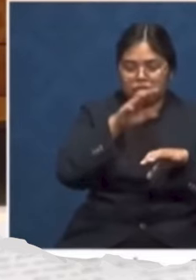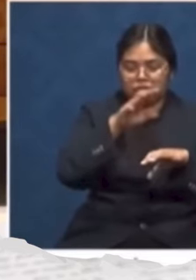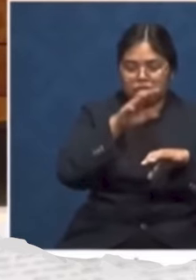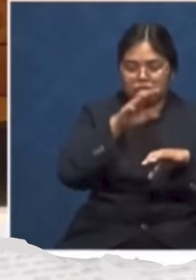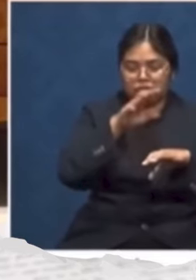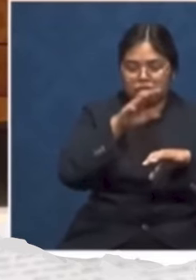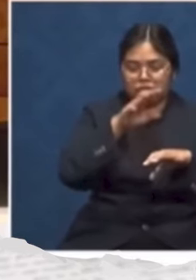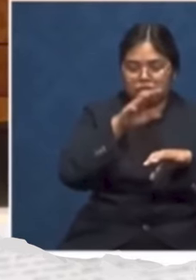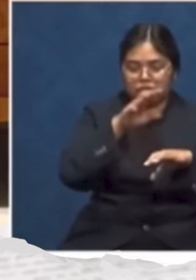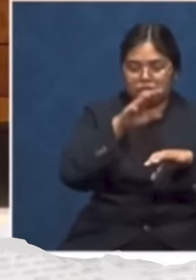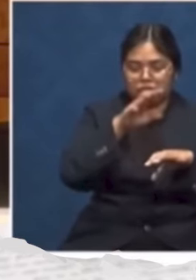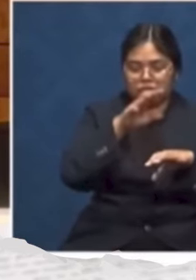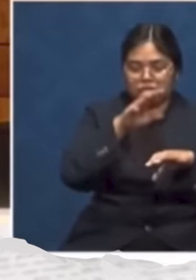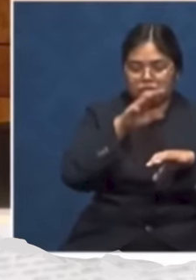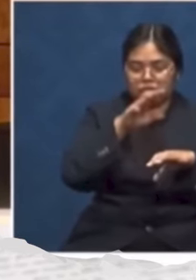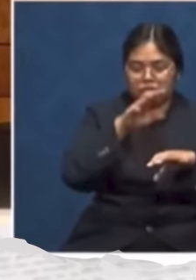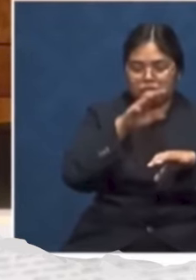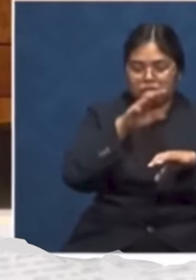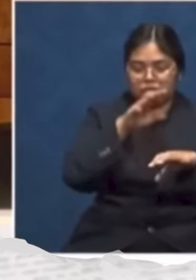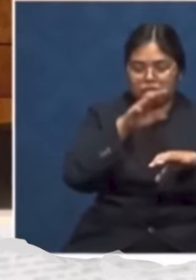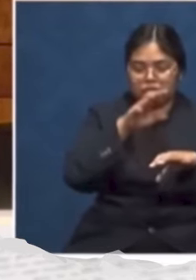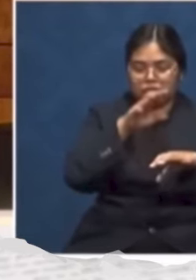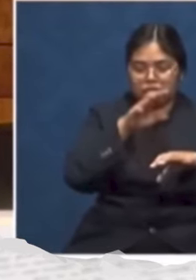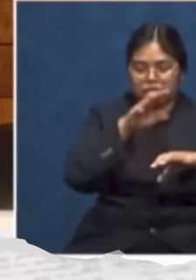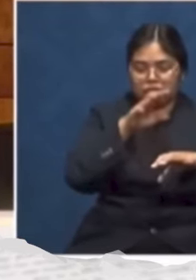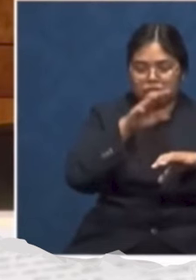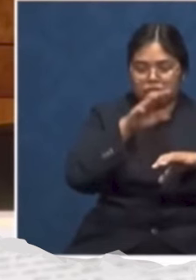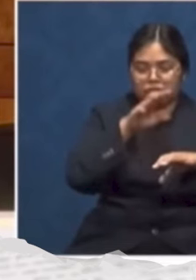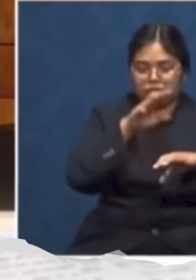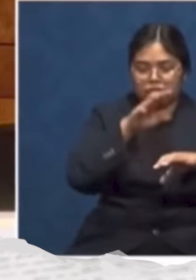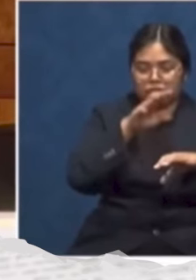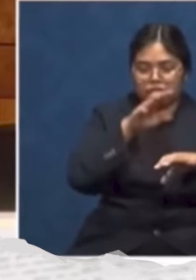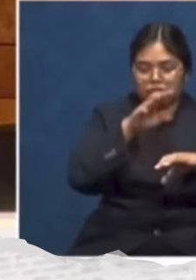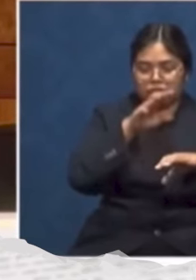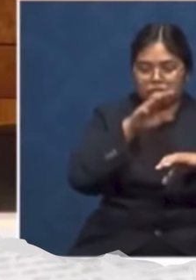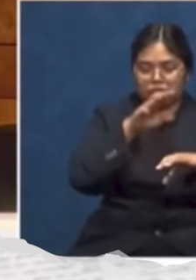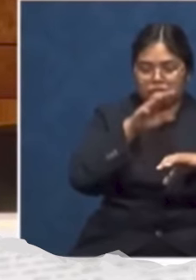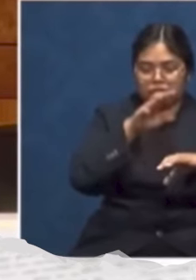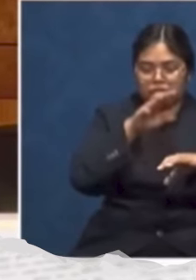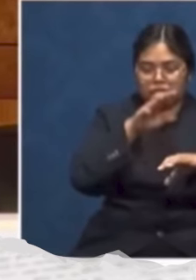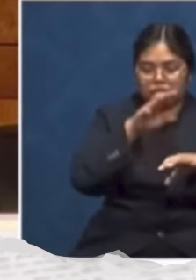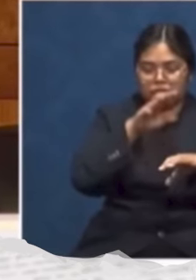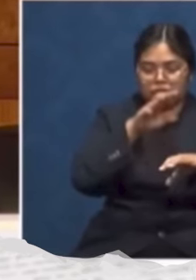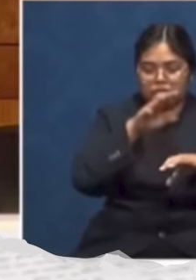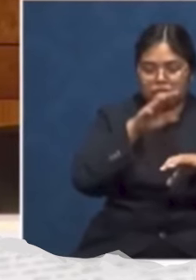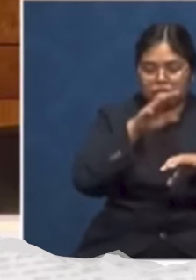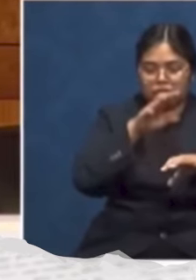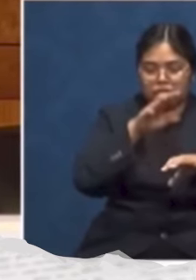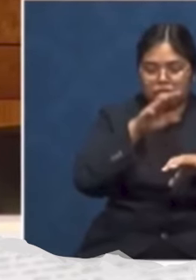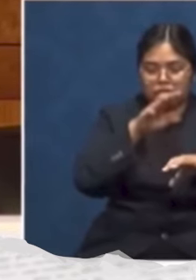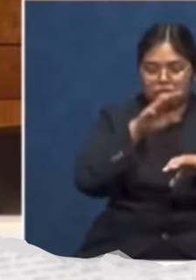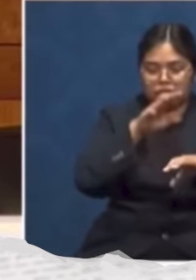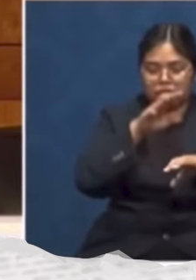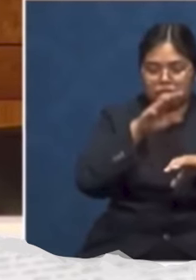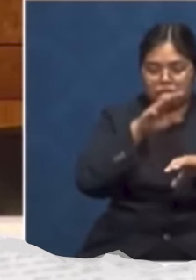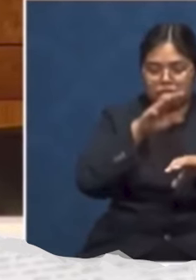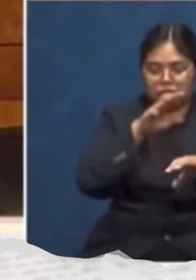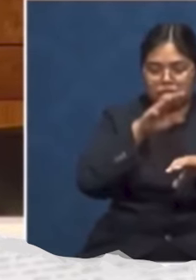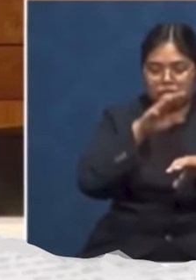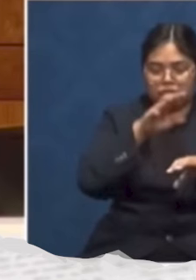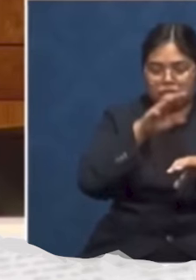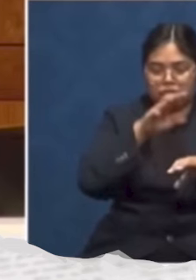เศรษฐาชี้ขอเวลาหน่อยครับวันนี้เพิ่งเข้ามาทำงานไม่อยากได้ยินการด้อยค่าของกันและกันเตือนกันนิดนึงโตๆกันแล้วเป็น